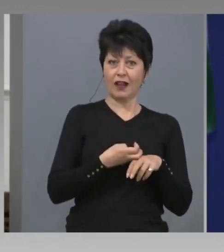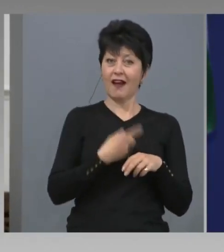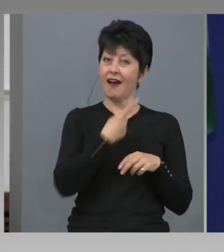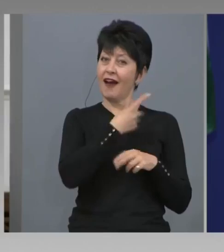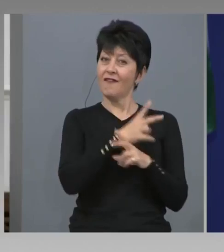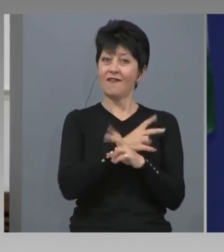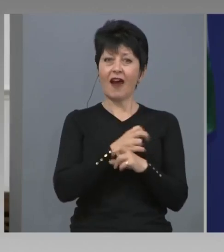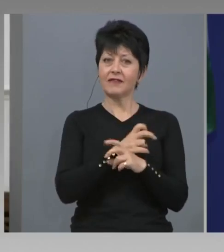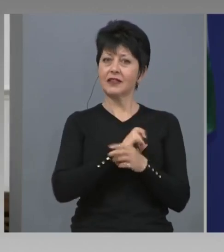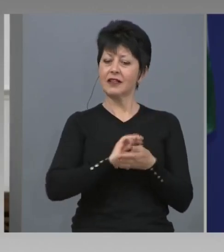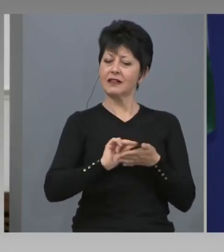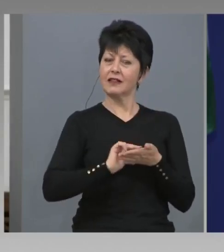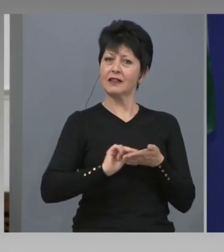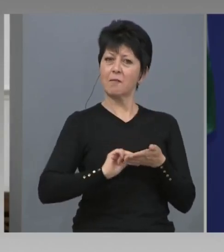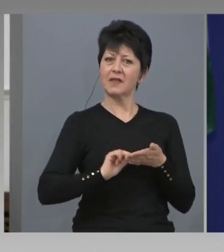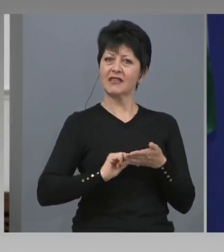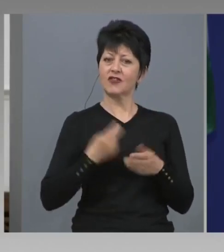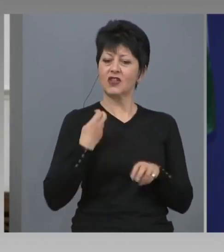за преглед след 2 месеца.